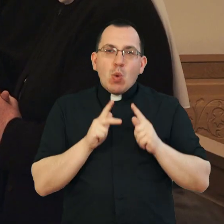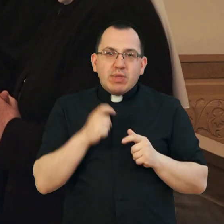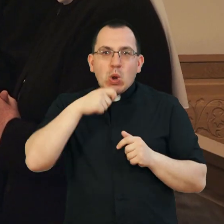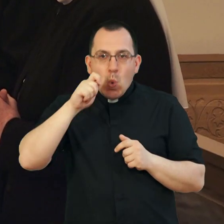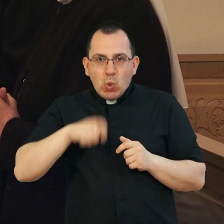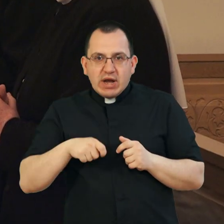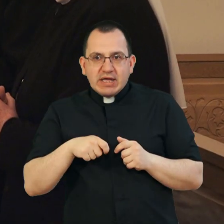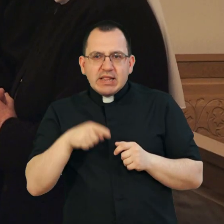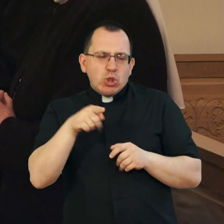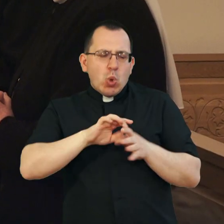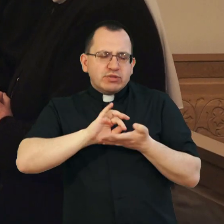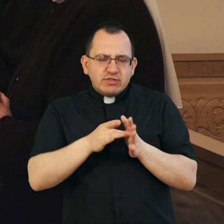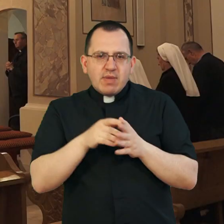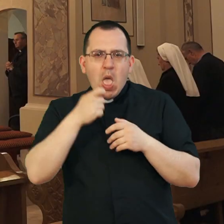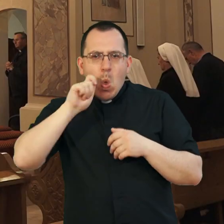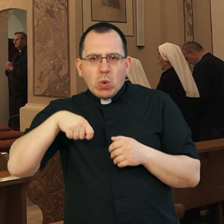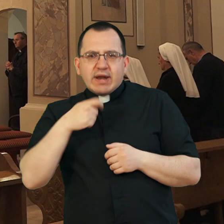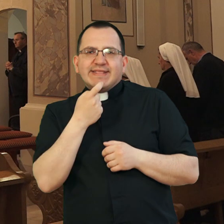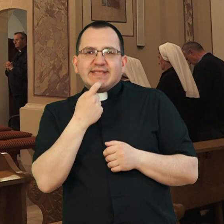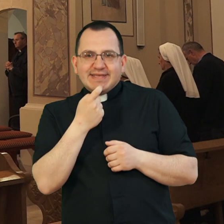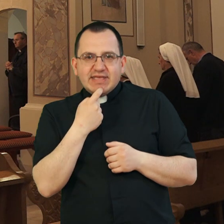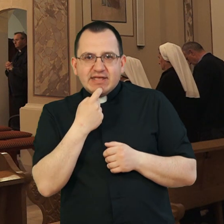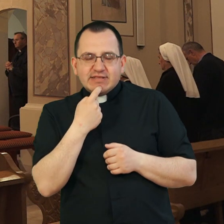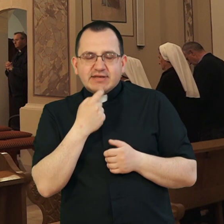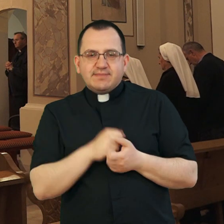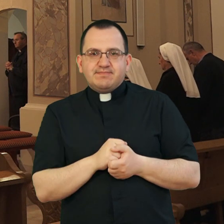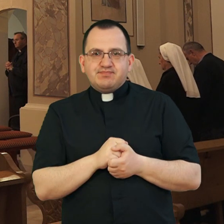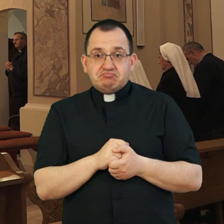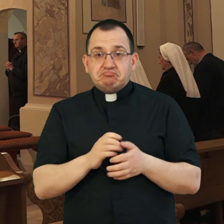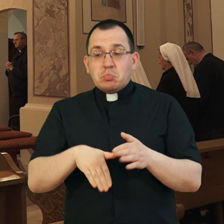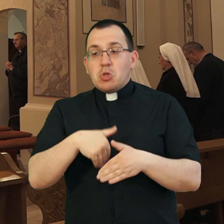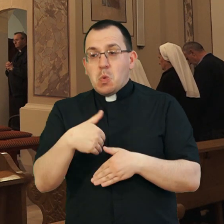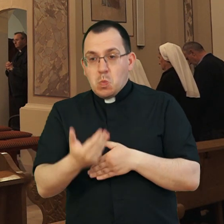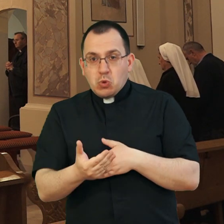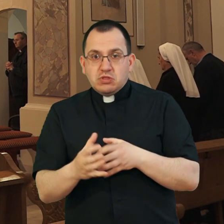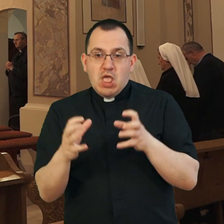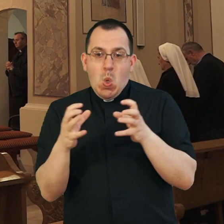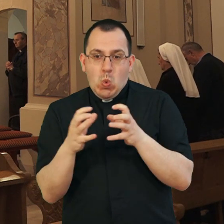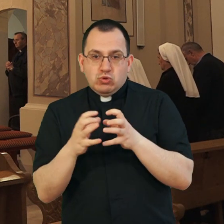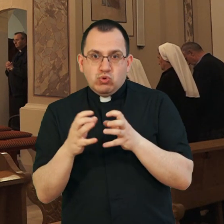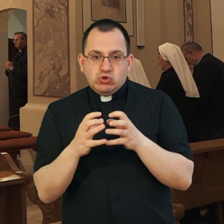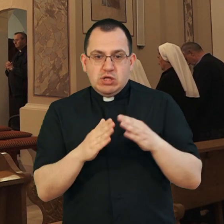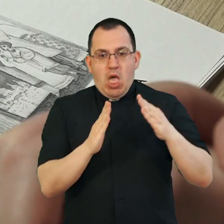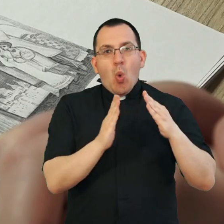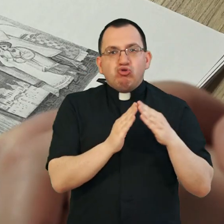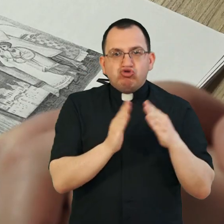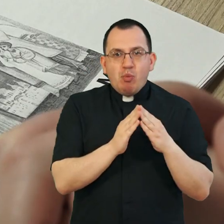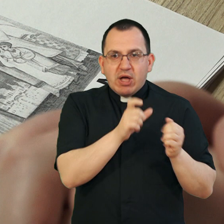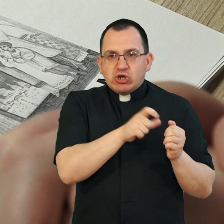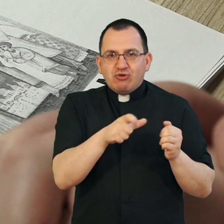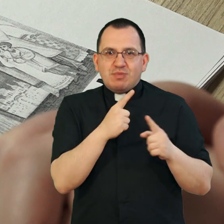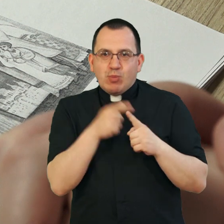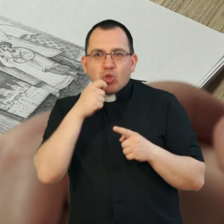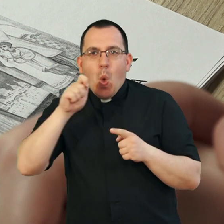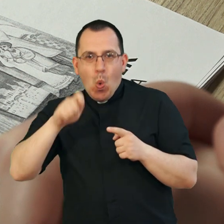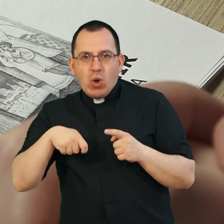na hrvatskom jeziku. Susret i druženje ukrajinskih izbjeglica i domaćina nastavio se u župnoj dvorani,